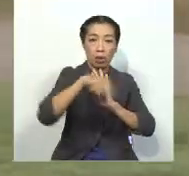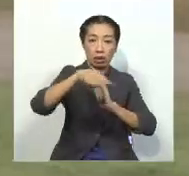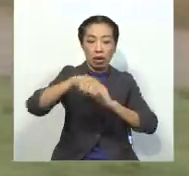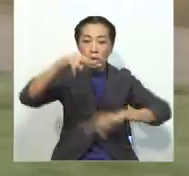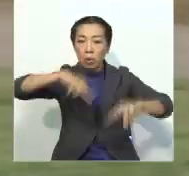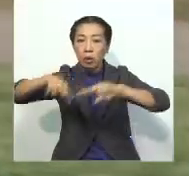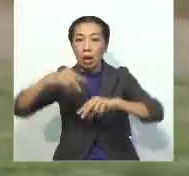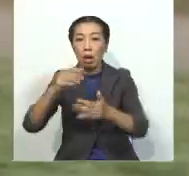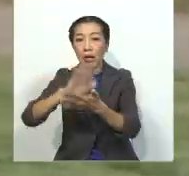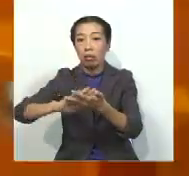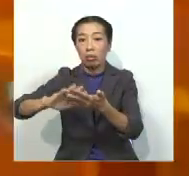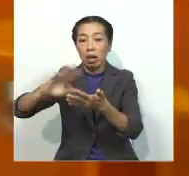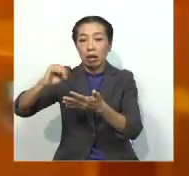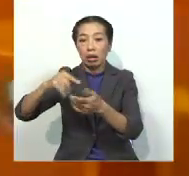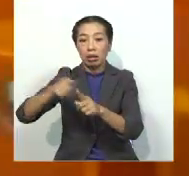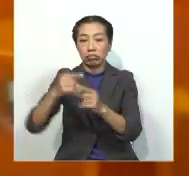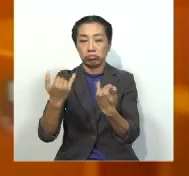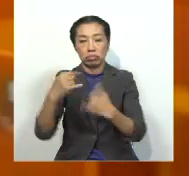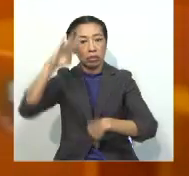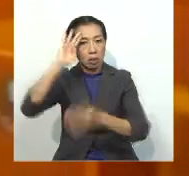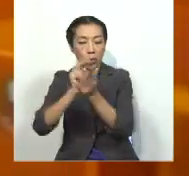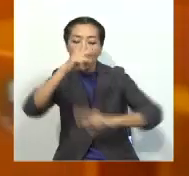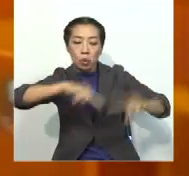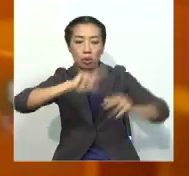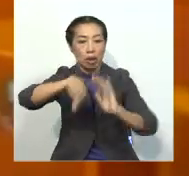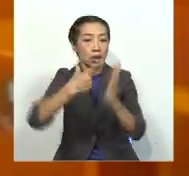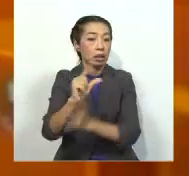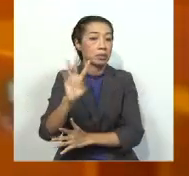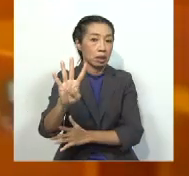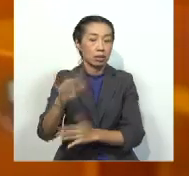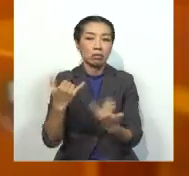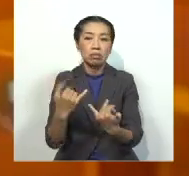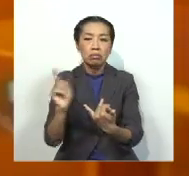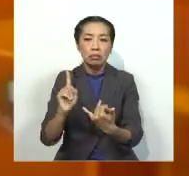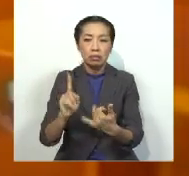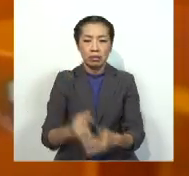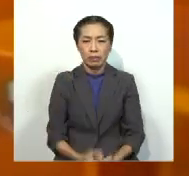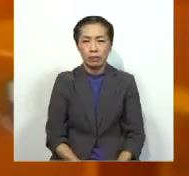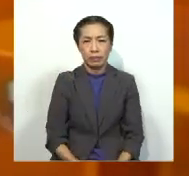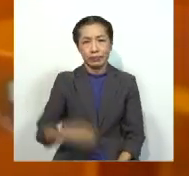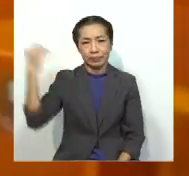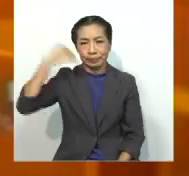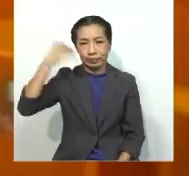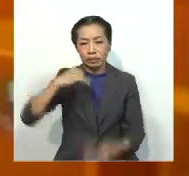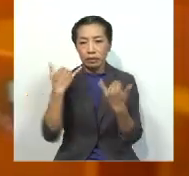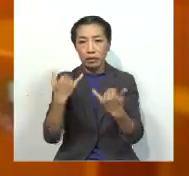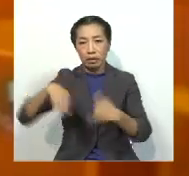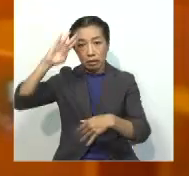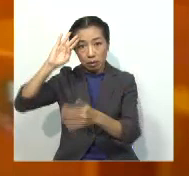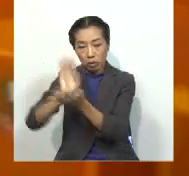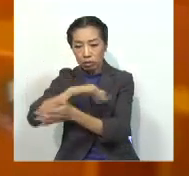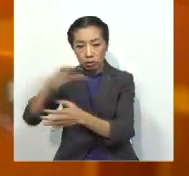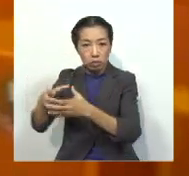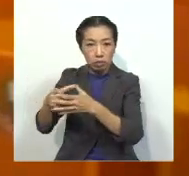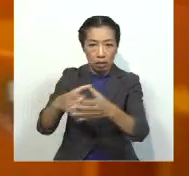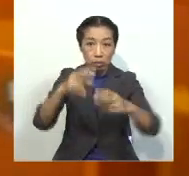นี้โดยจะมีกำลังเจ้าหน้าที่ตำรวจดูแลตลอด24ชั่วโมงสำหรับกำลังในแต่ละวันที่ฝ่ายตำรวจนำมา